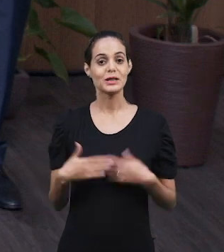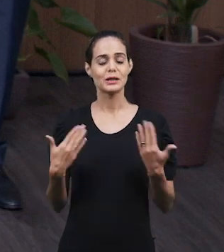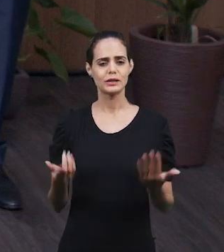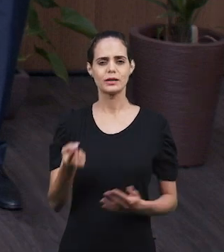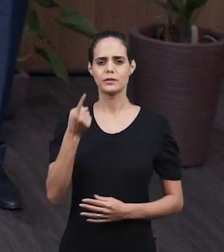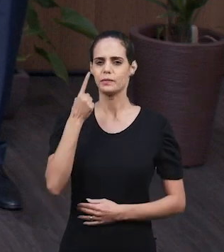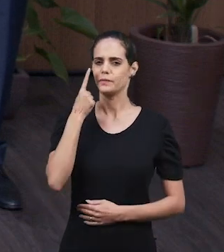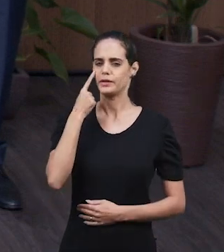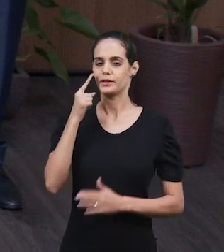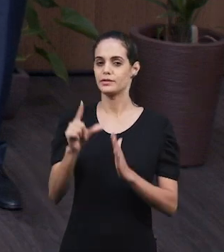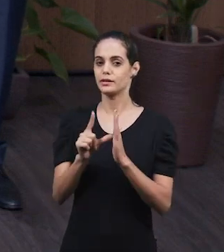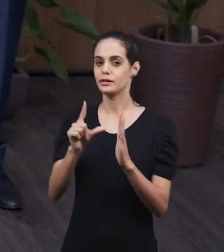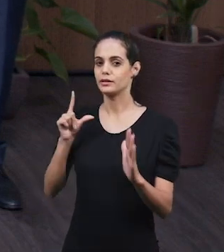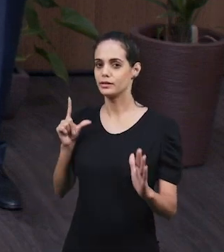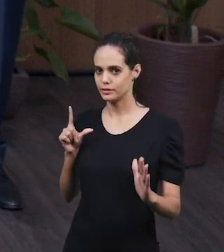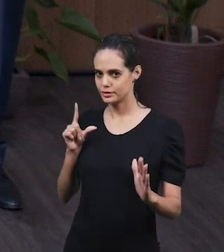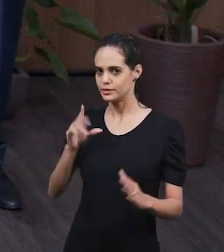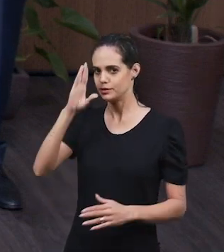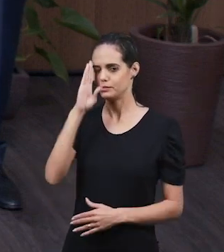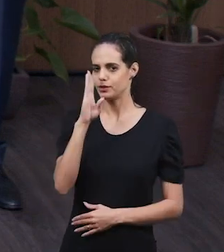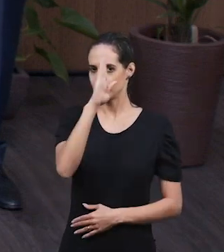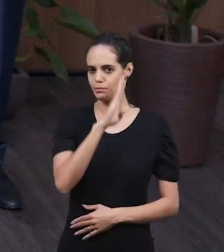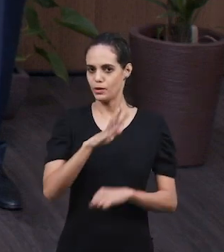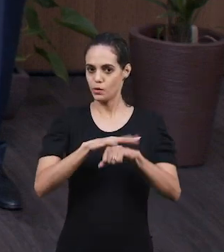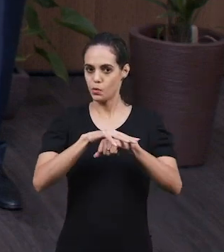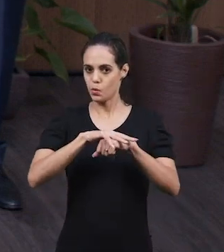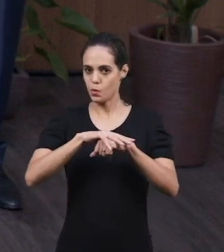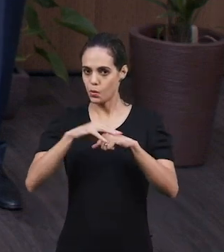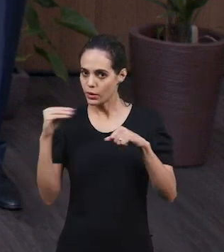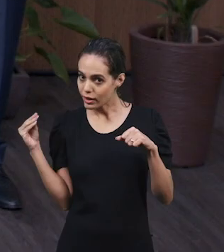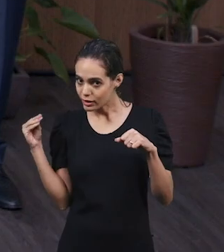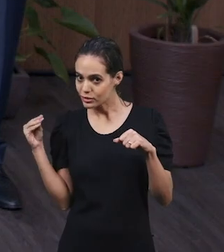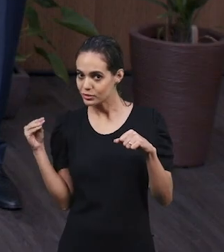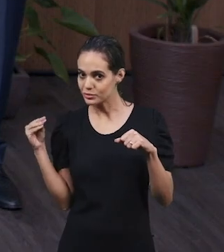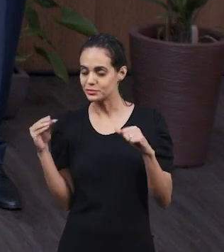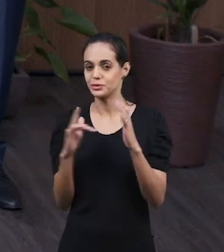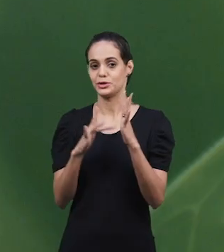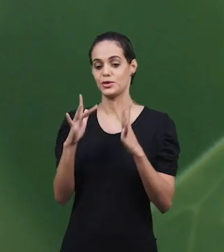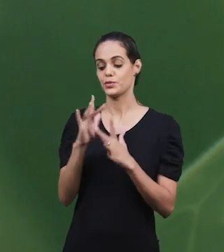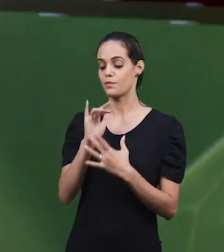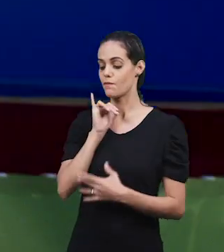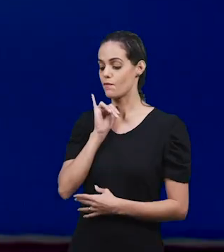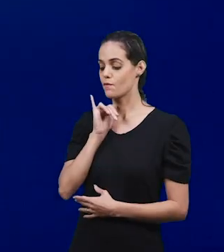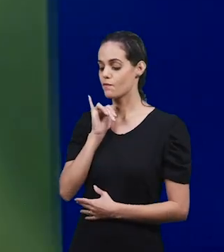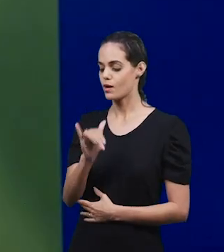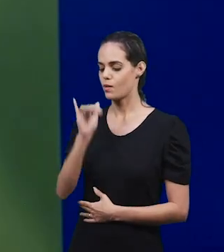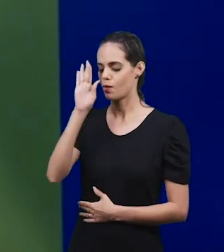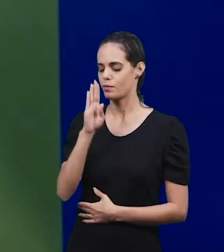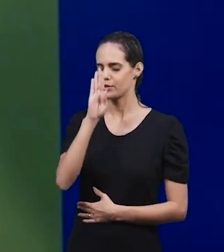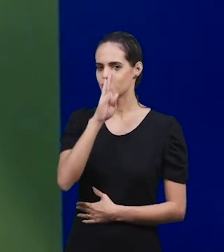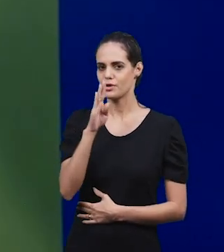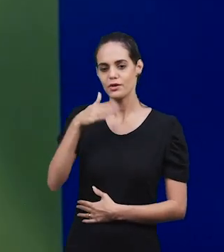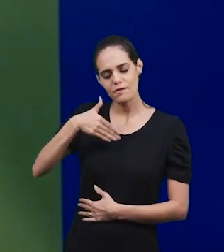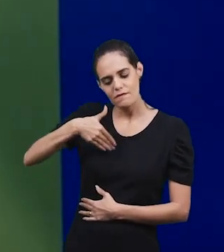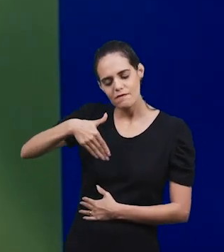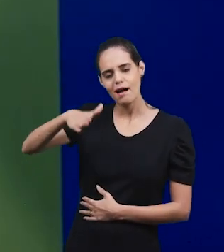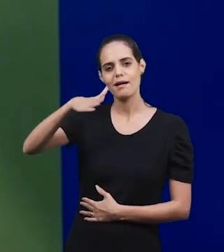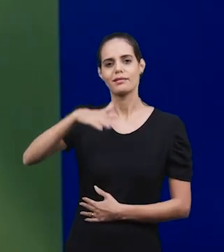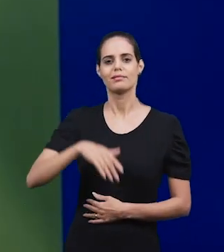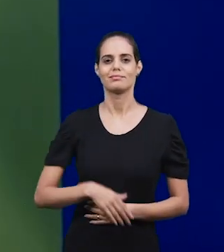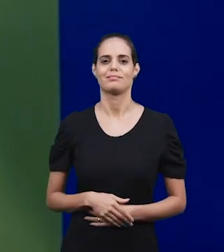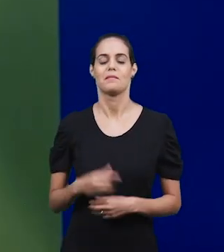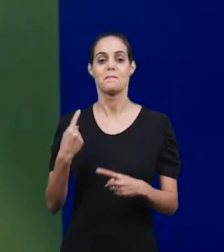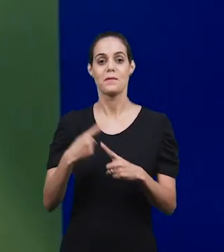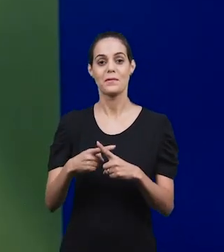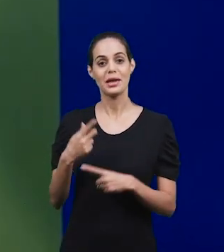avant que Bartimée soit guéri, le Seigneur Jésus lui a dit, « Va,